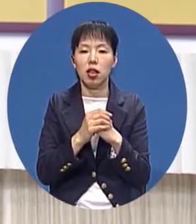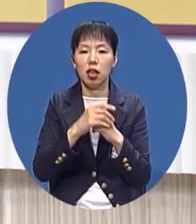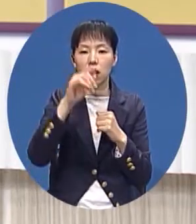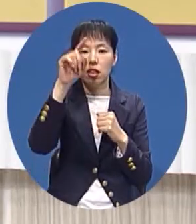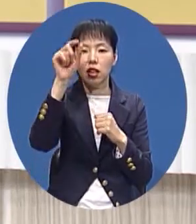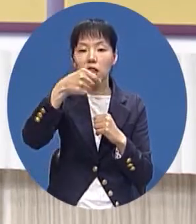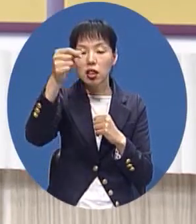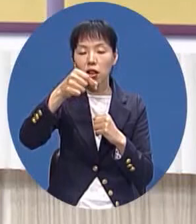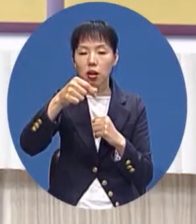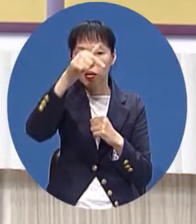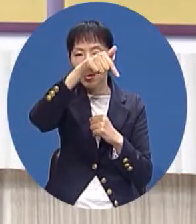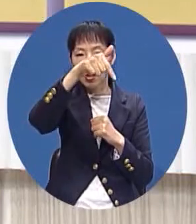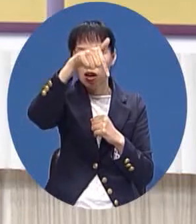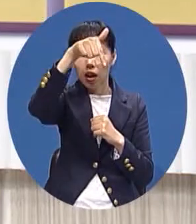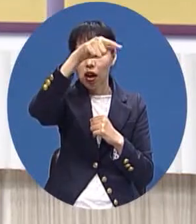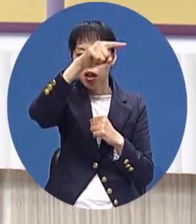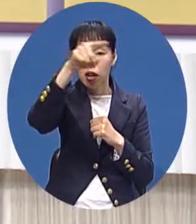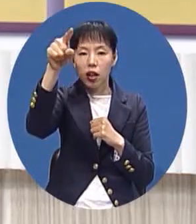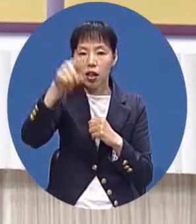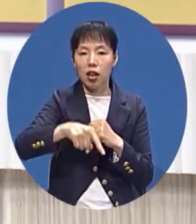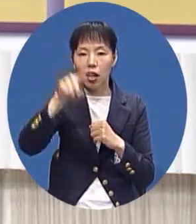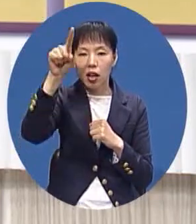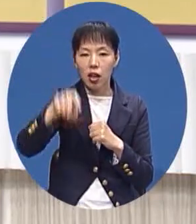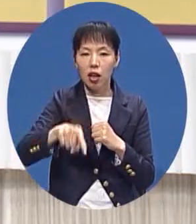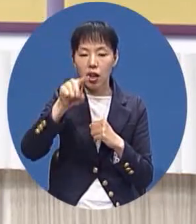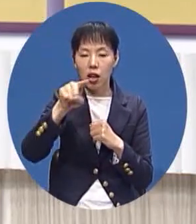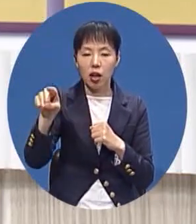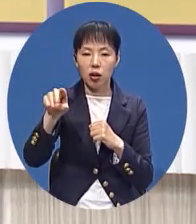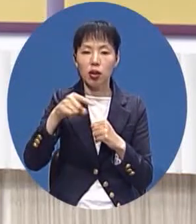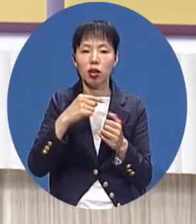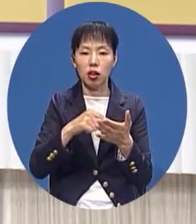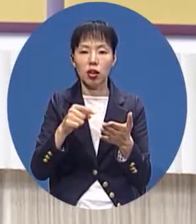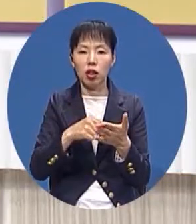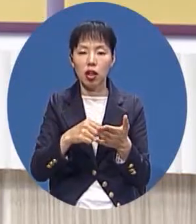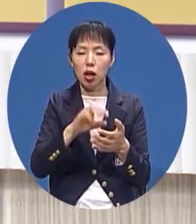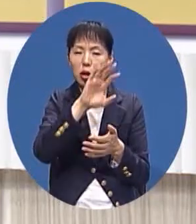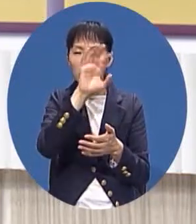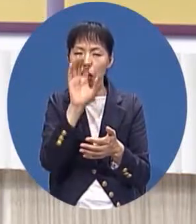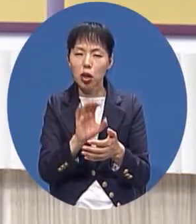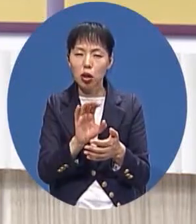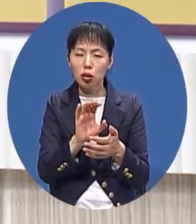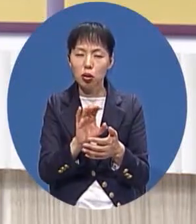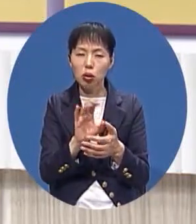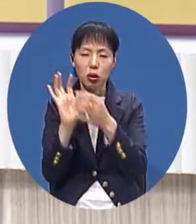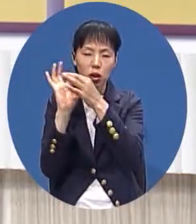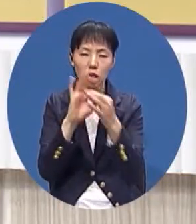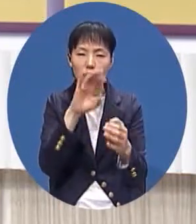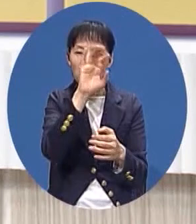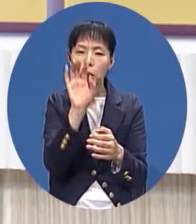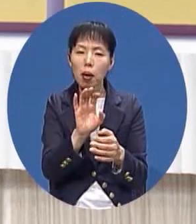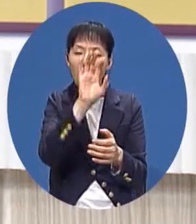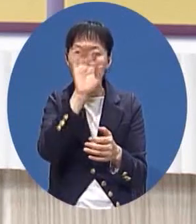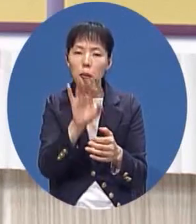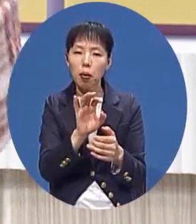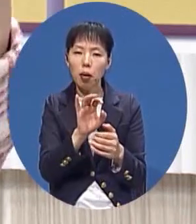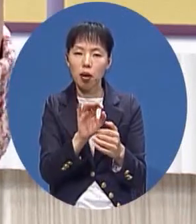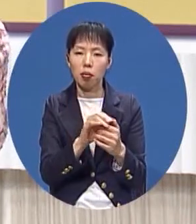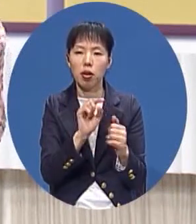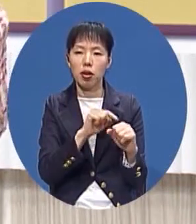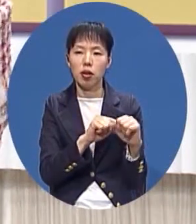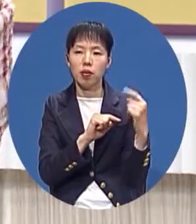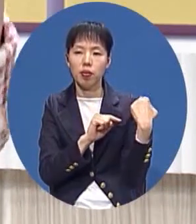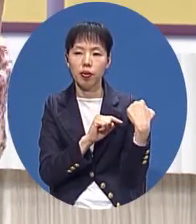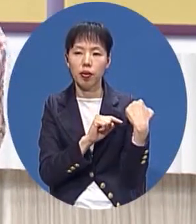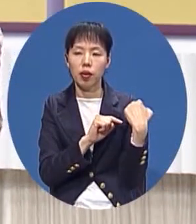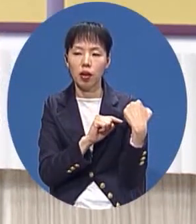못해요. 근데 자꾸 반복해주면 이 우뇌에서 그 인지한 가라는 글자를